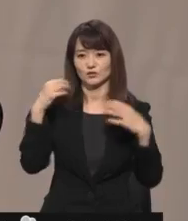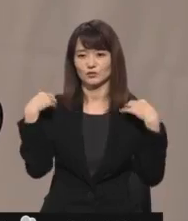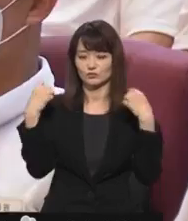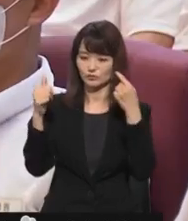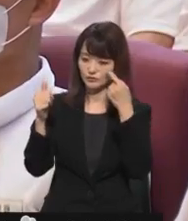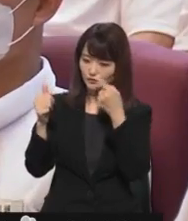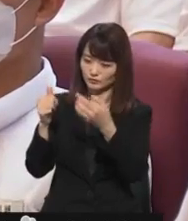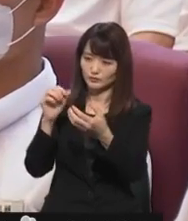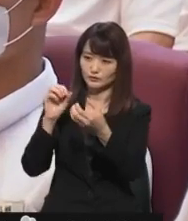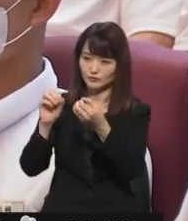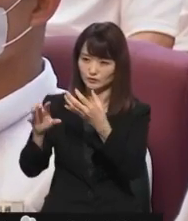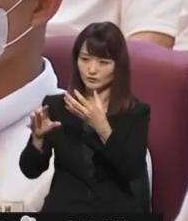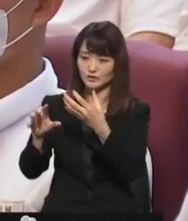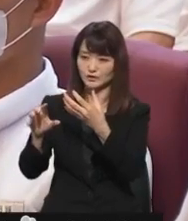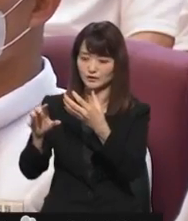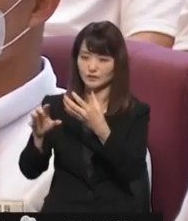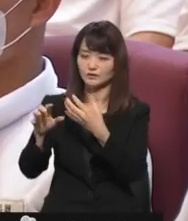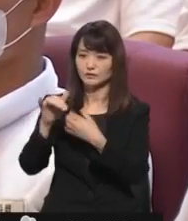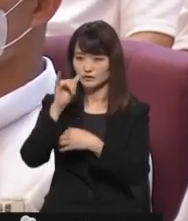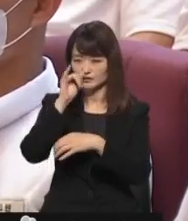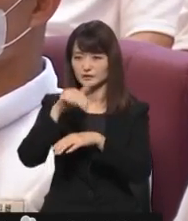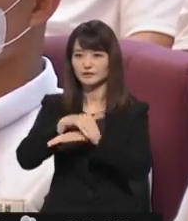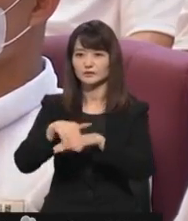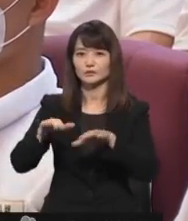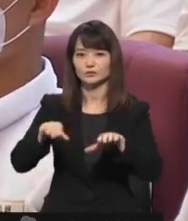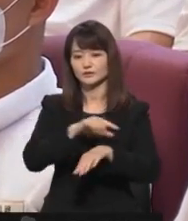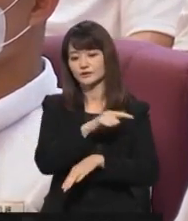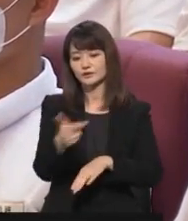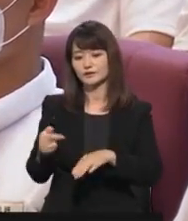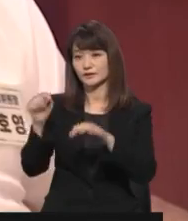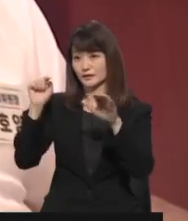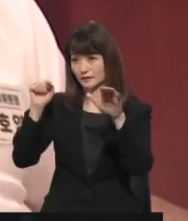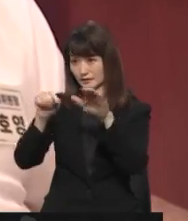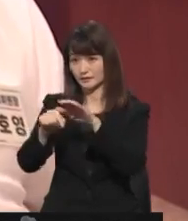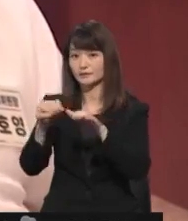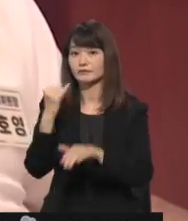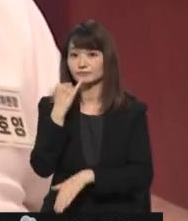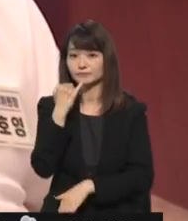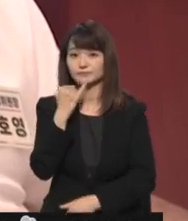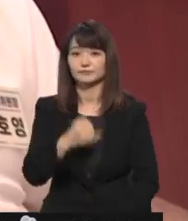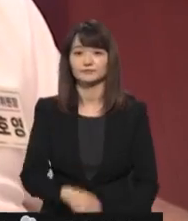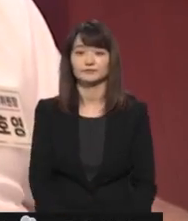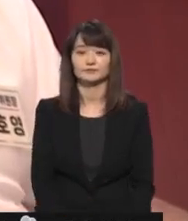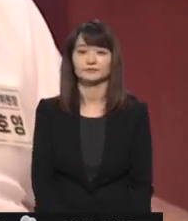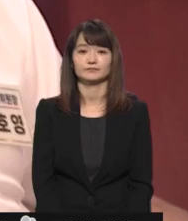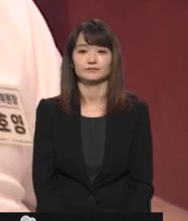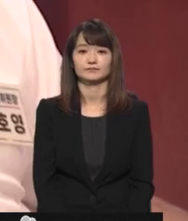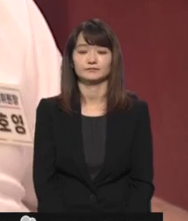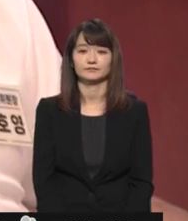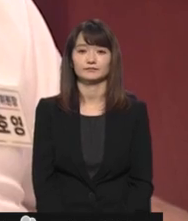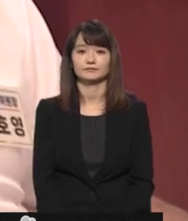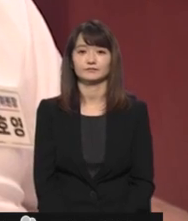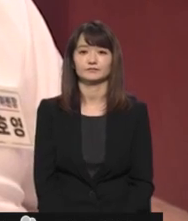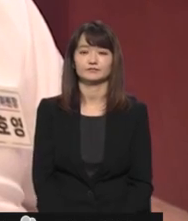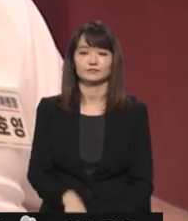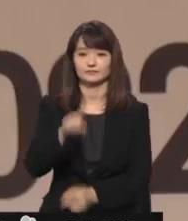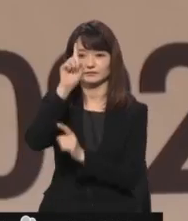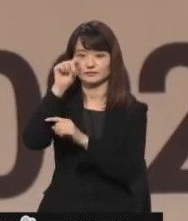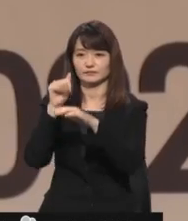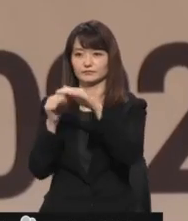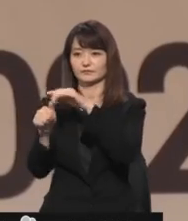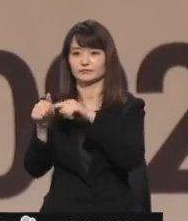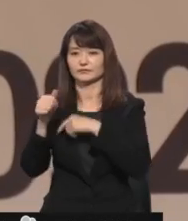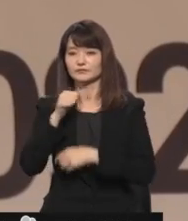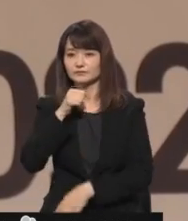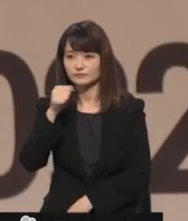괜찮은 그림이 거라 생각합니다 예 음 잠깐 이준석 전 대표 난 인터뷰에서 대통령이 윤석렬